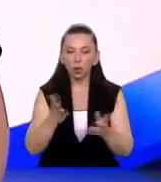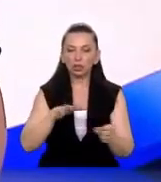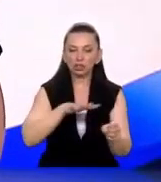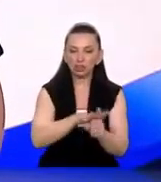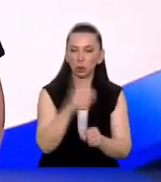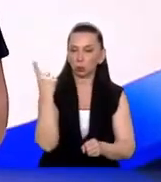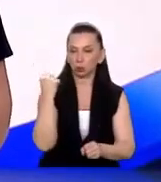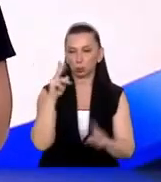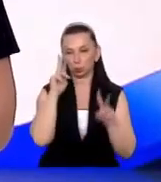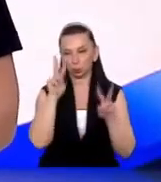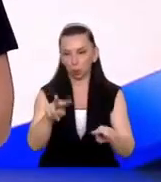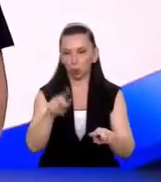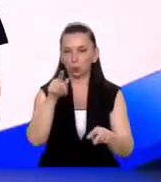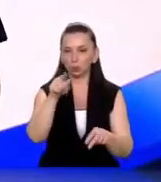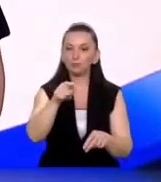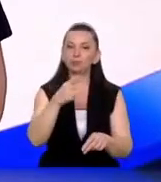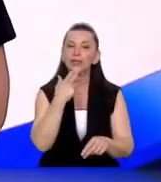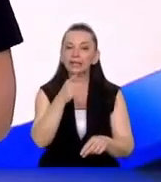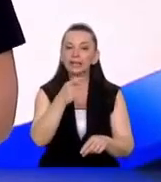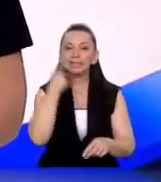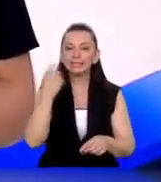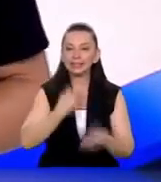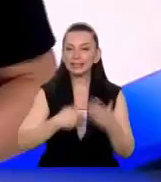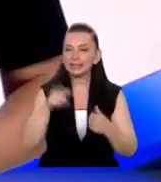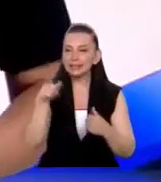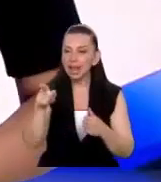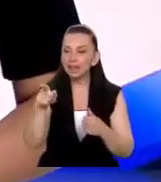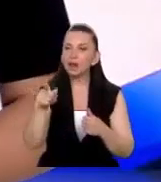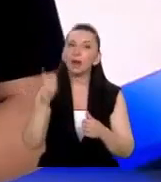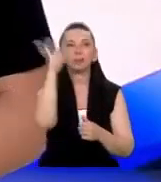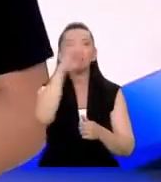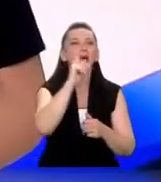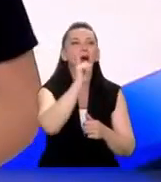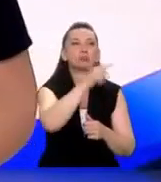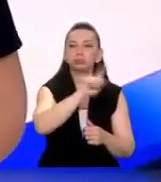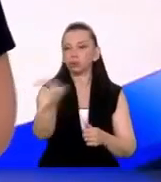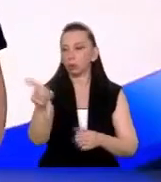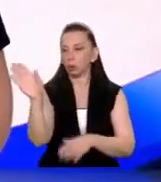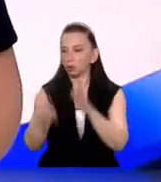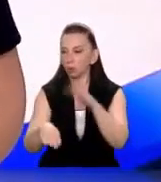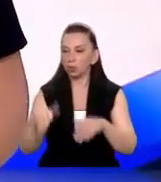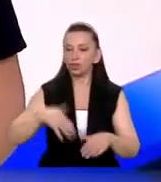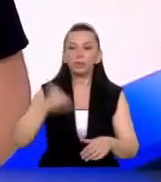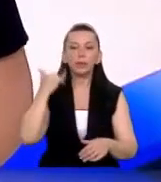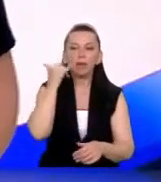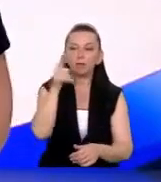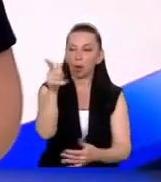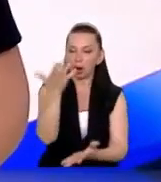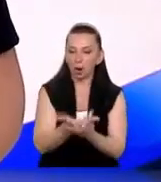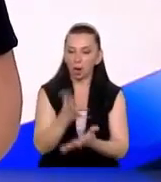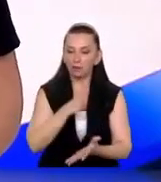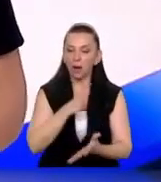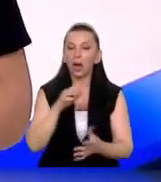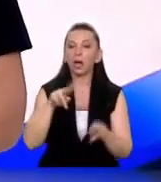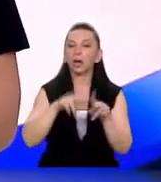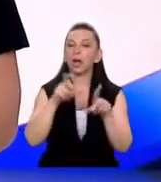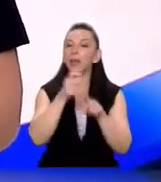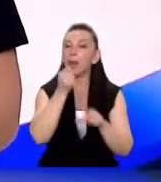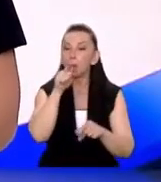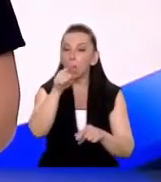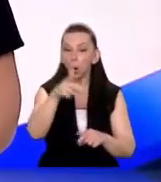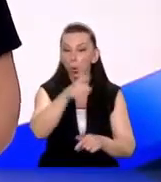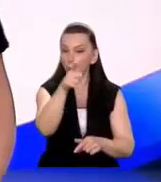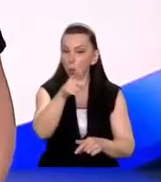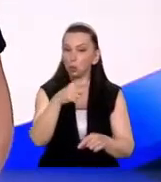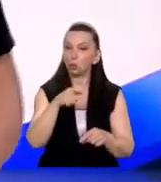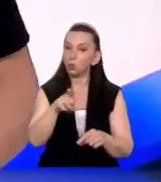ekrana getirmiştik. Karamelek'in eski sevgilisini de dövdürtüp cep telefonuyla kaydettiği ortaya çıktı. Kanal D Haber hem o